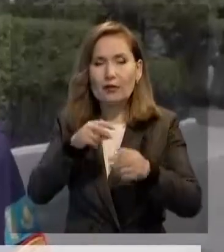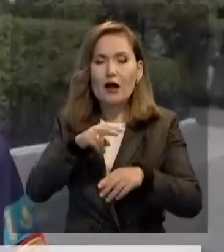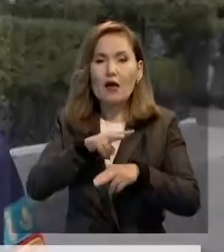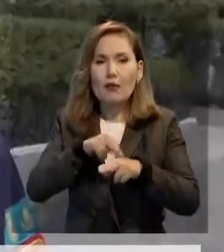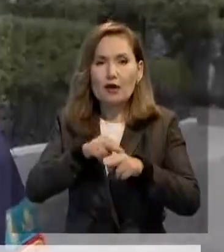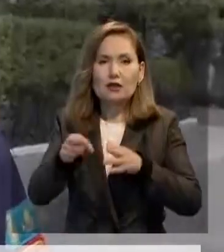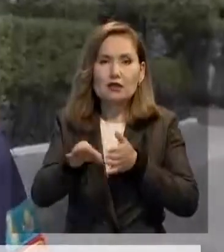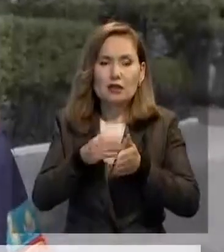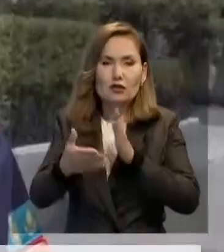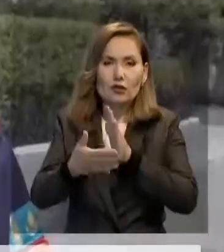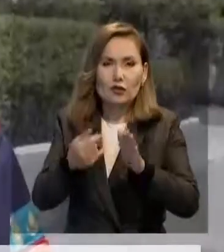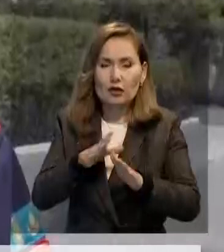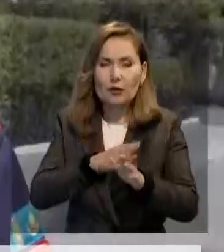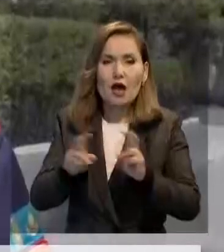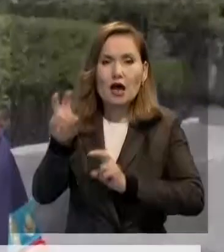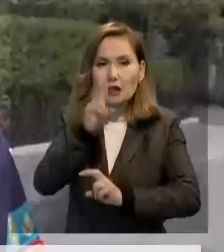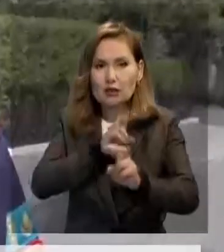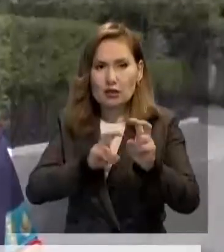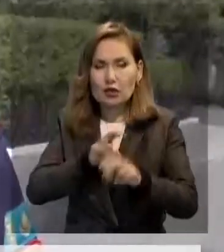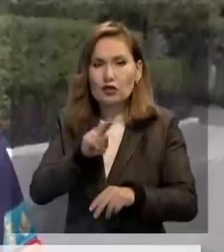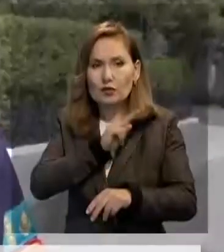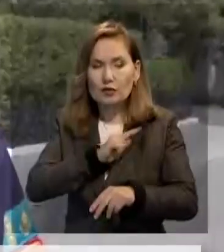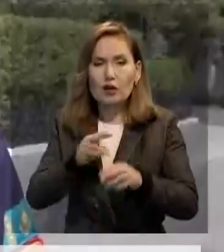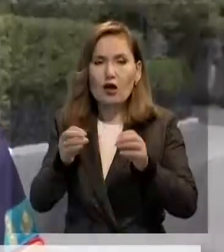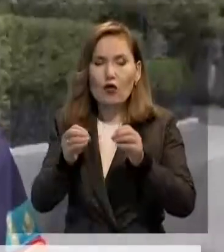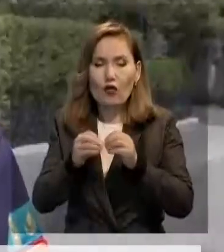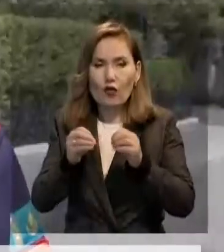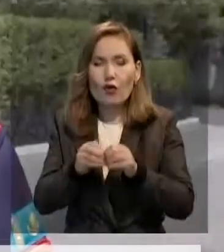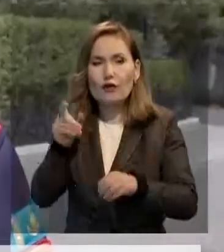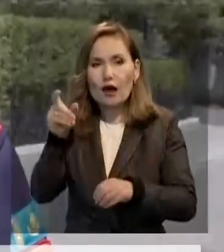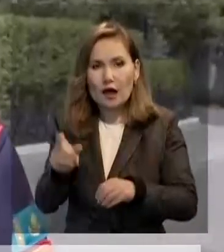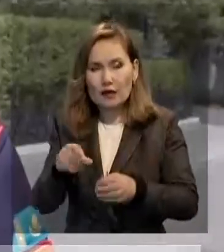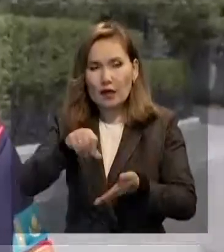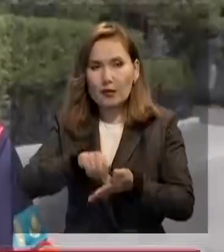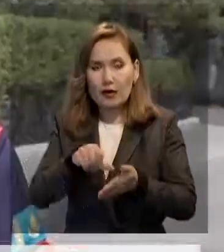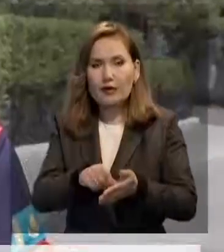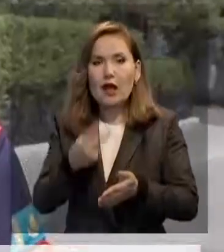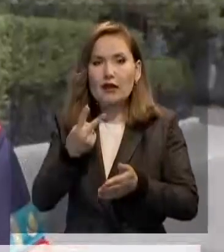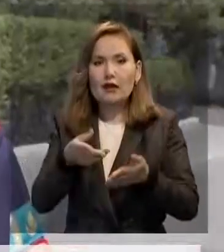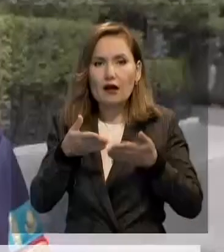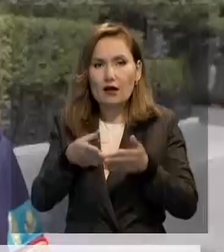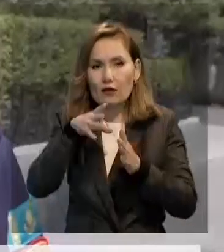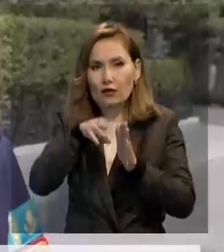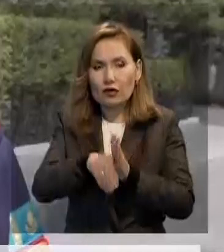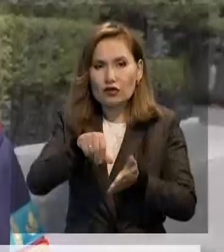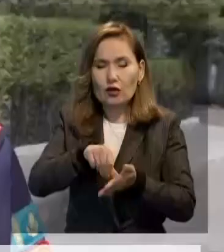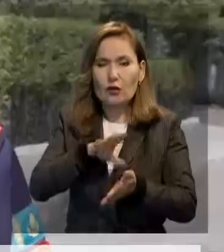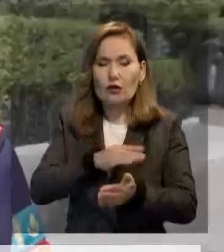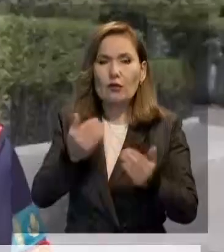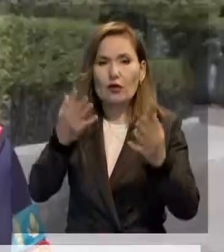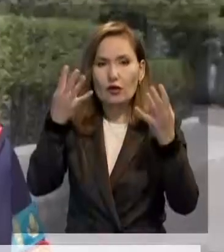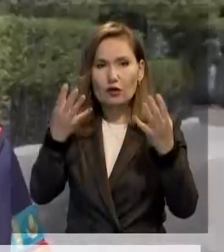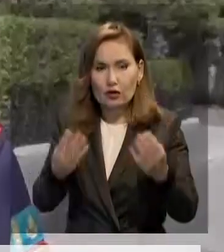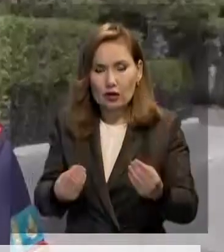Іздестіру жұмыстарына 10 адам және 2 жүзу құралы жұмылдырылды. Бүгінгі